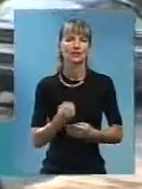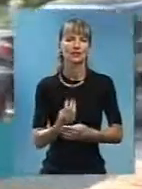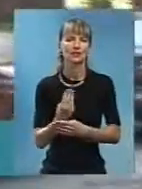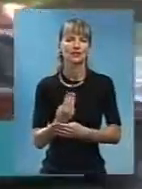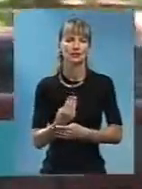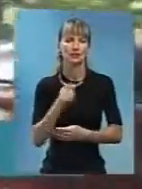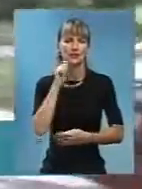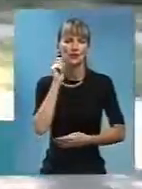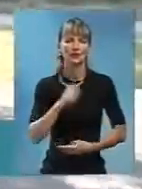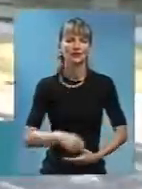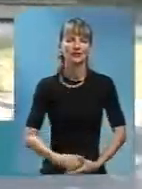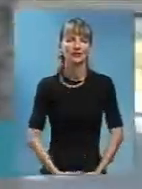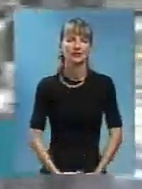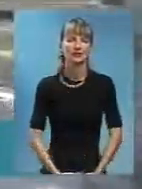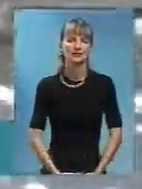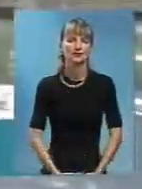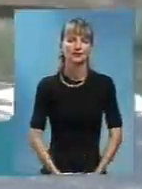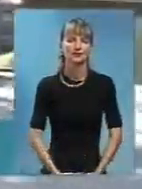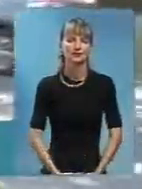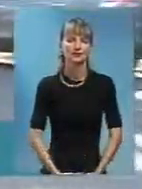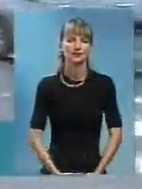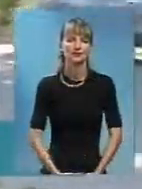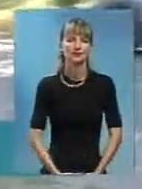наш український на гербі?